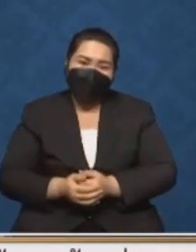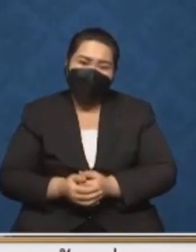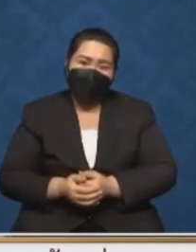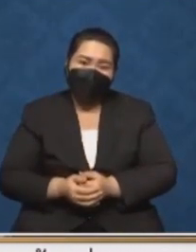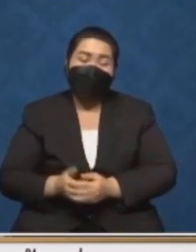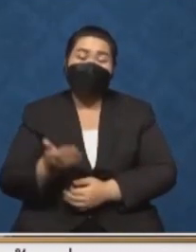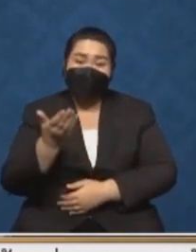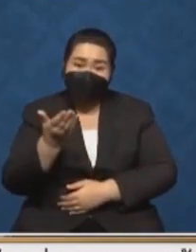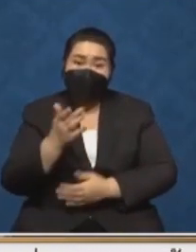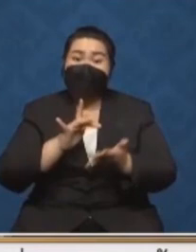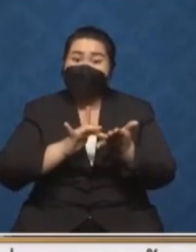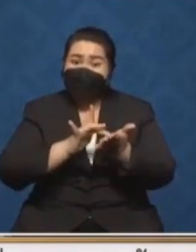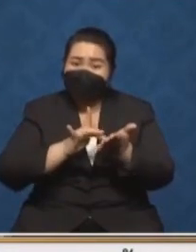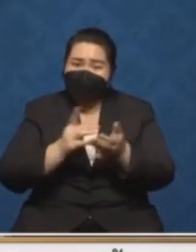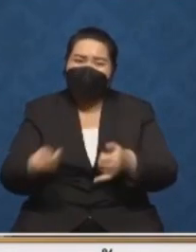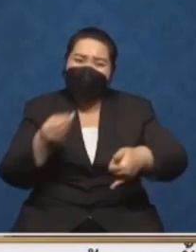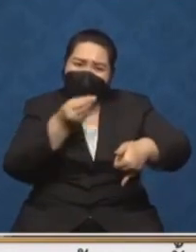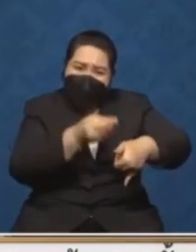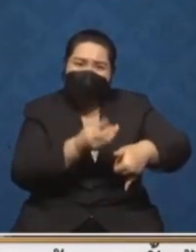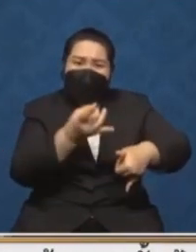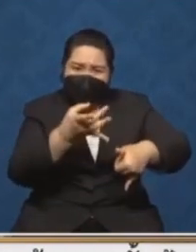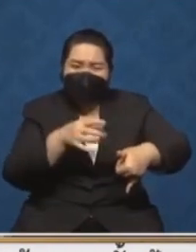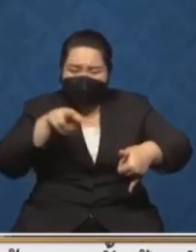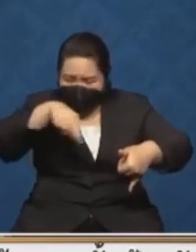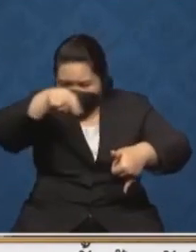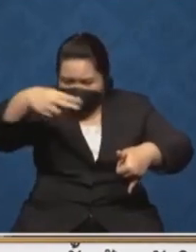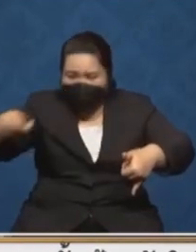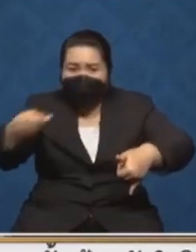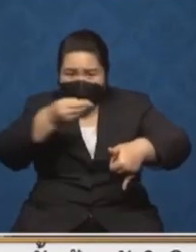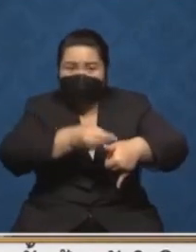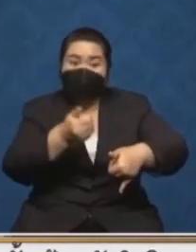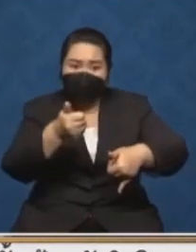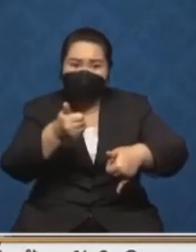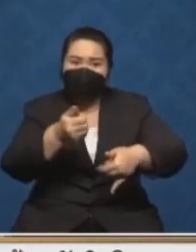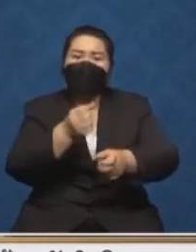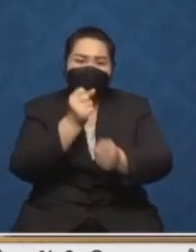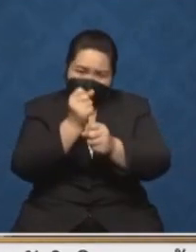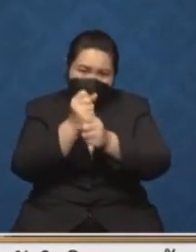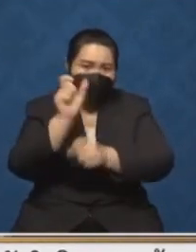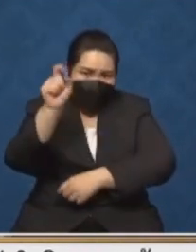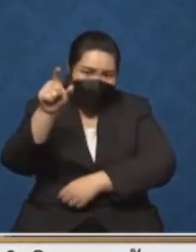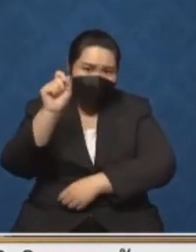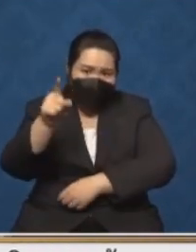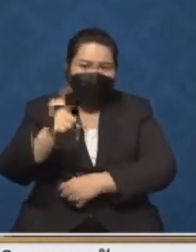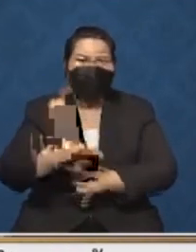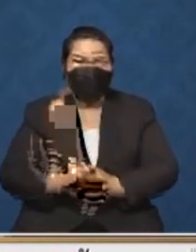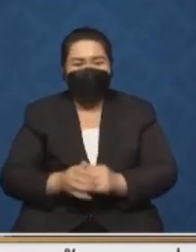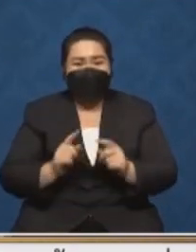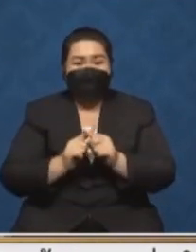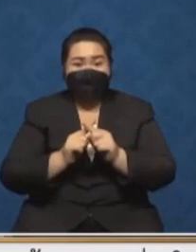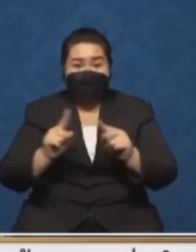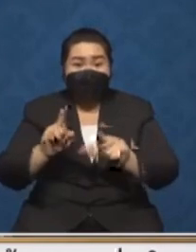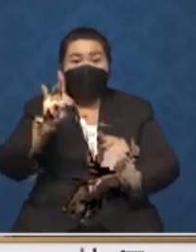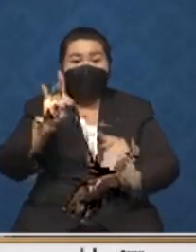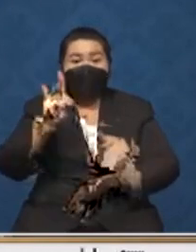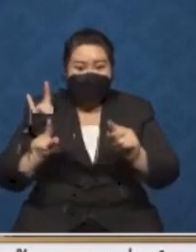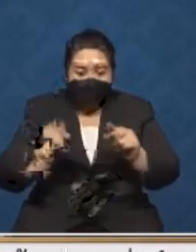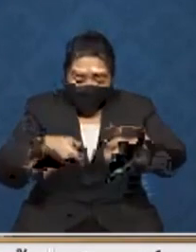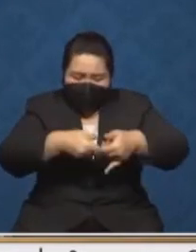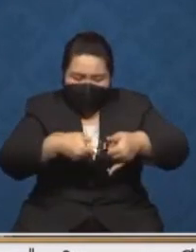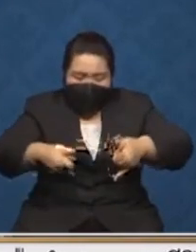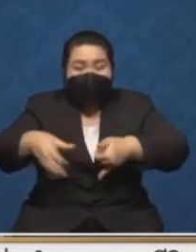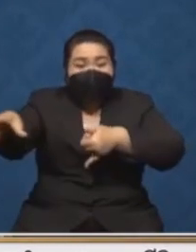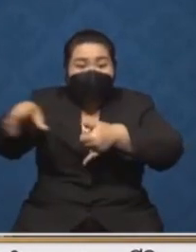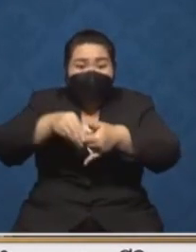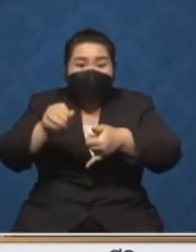ท่านจะมียารักษาอะไรท่านก็หามาดำเนินการโดยเรีงดวดส่นสัตวที่ยัไม่ติ